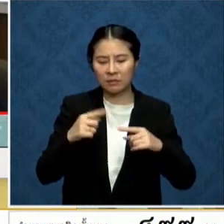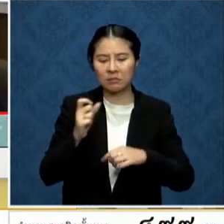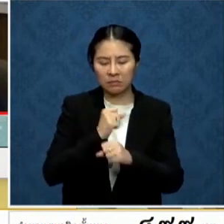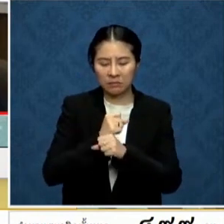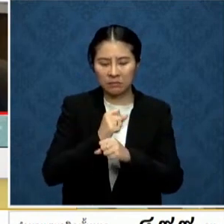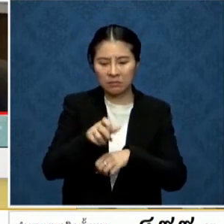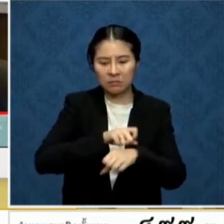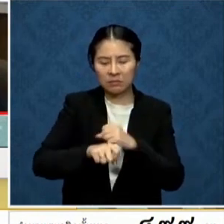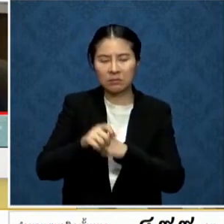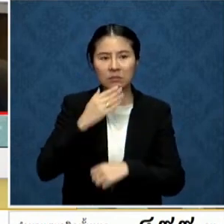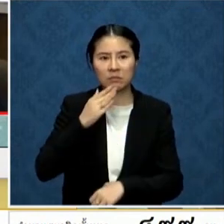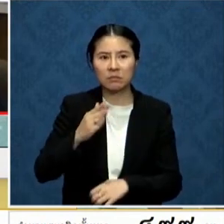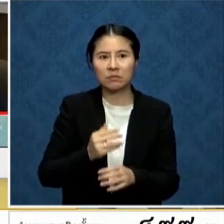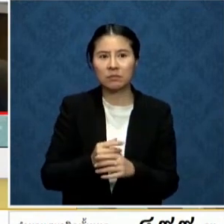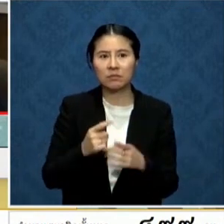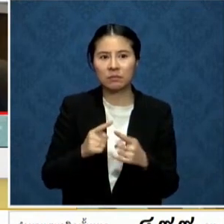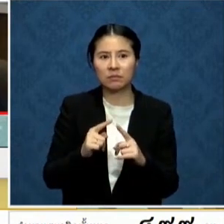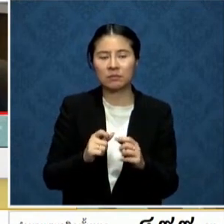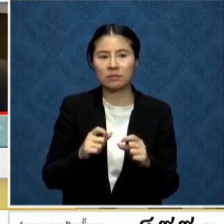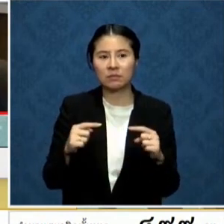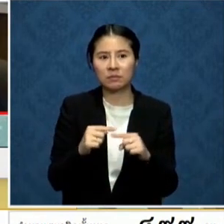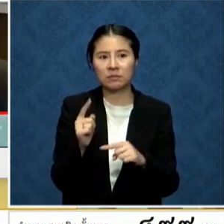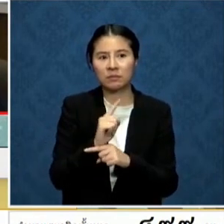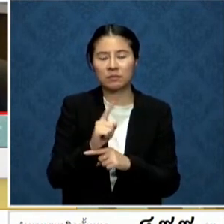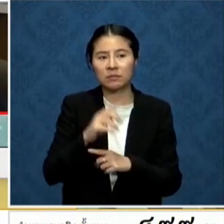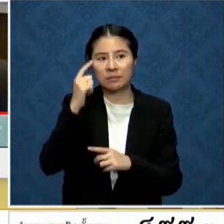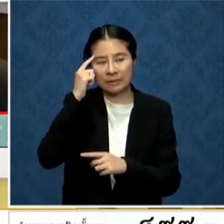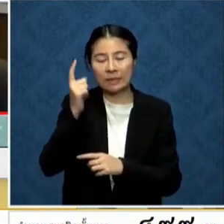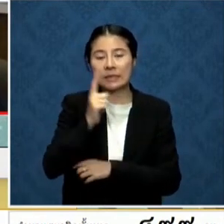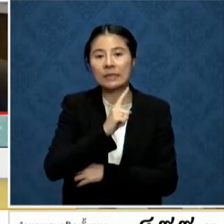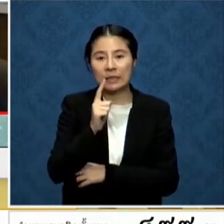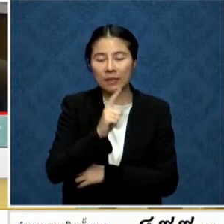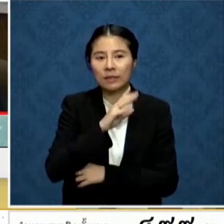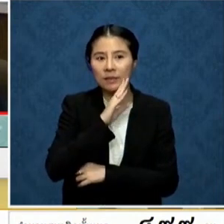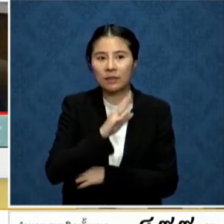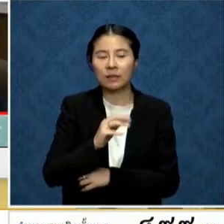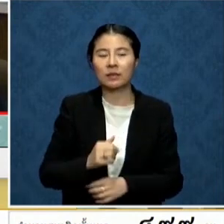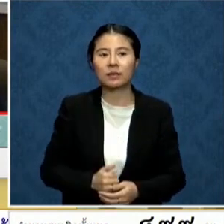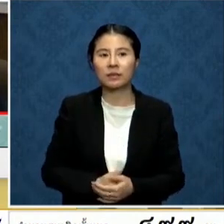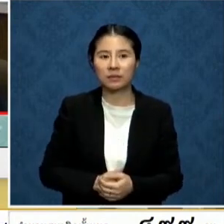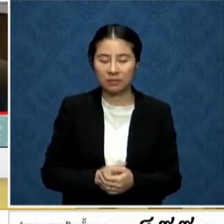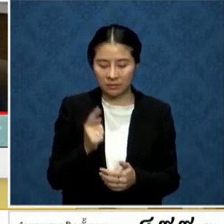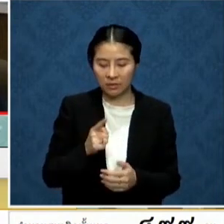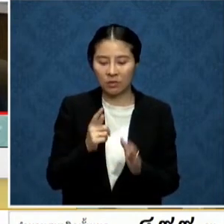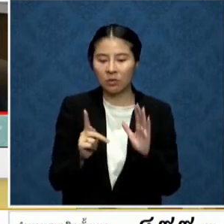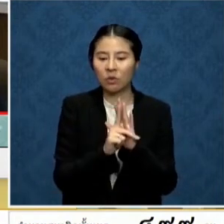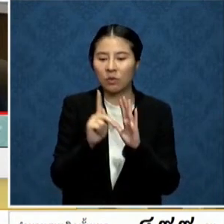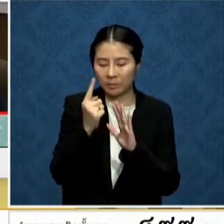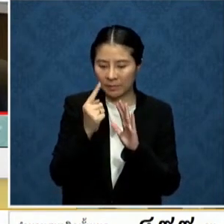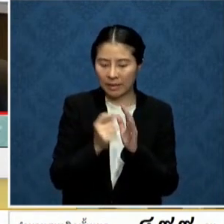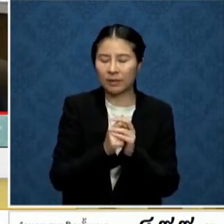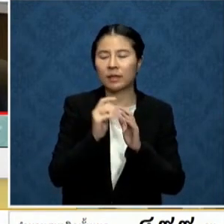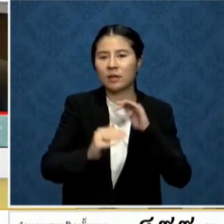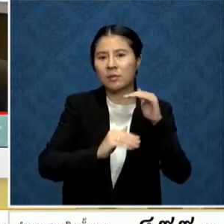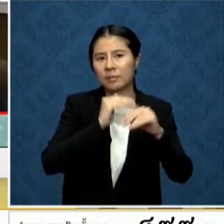ที่ปฏิบัติกันมาตลอดในสภานะคะแต่ดิฉันมีความคิดเห็นว่าสภาเราค่ะควรที่จะขยับก้าว